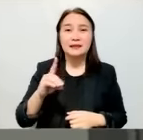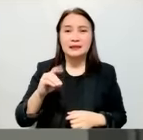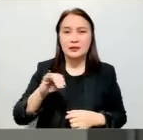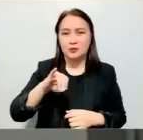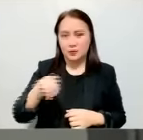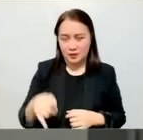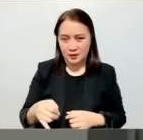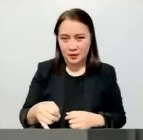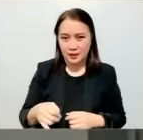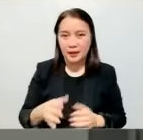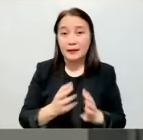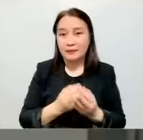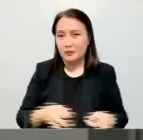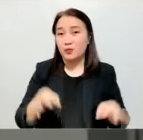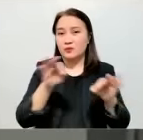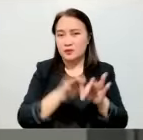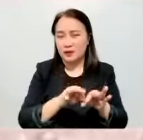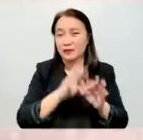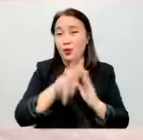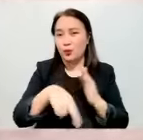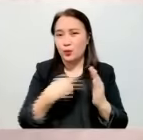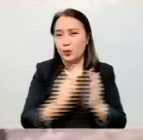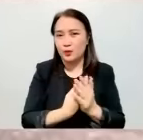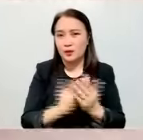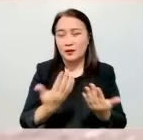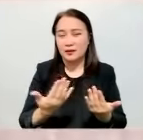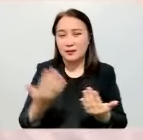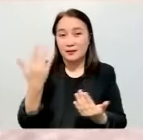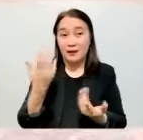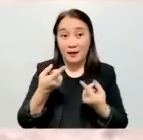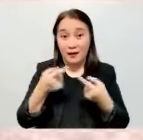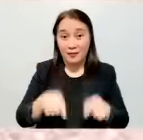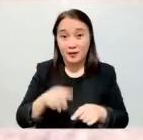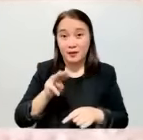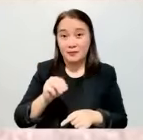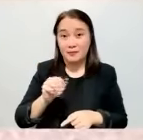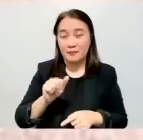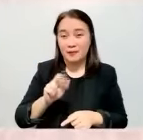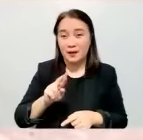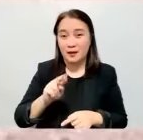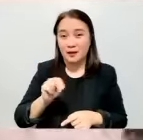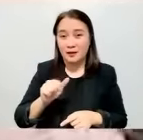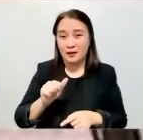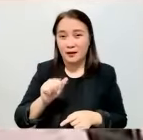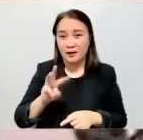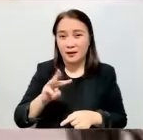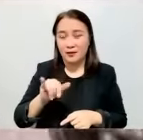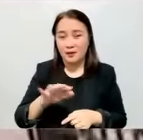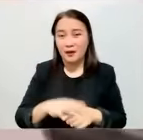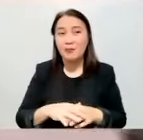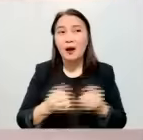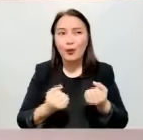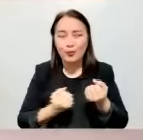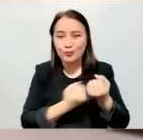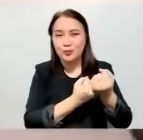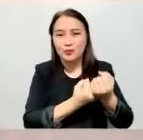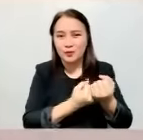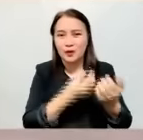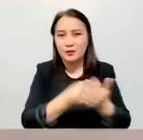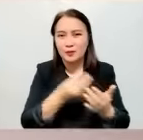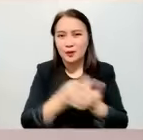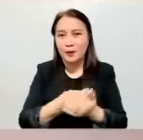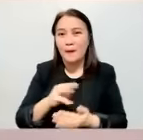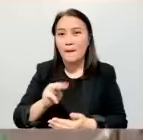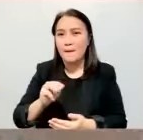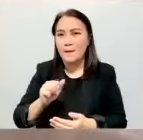naging papel ni Mabanza sa nangyari sa Marawi. Siya raw mismo ang tumayong facilitator para pondohan ang operasyon ng Maute Group gaya ng pagbili